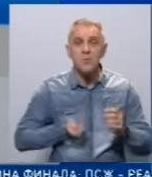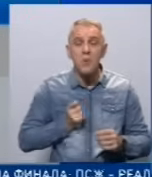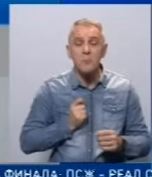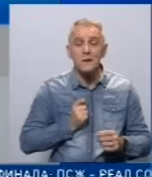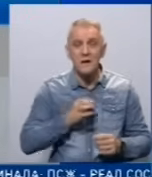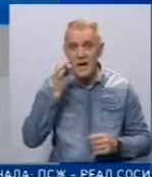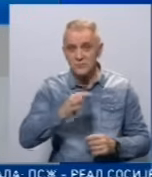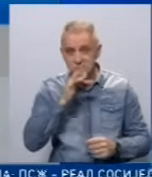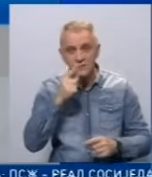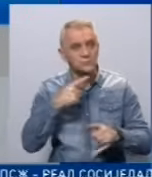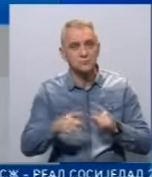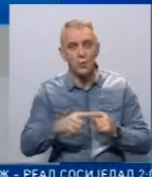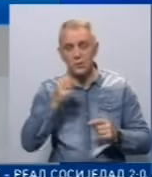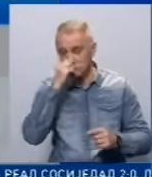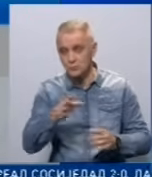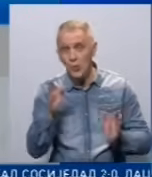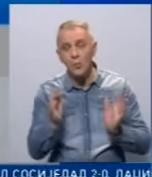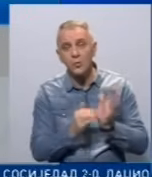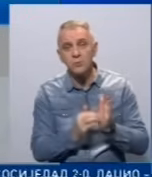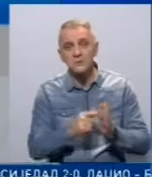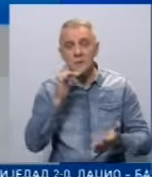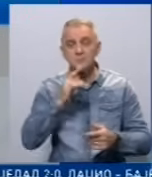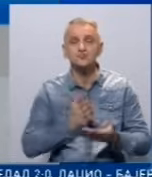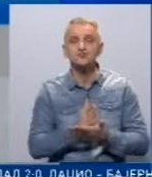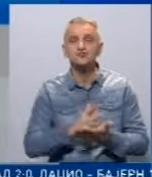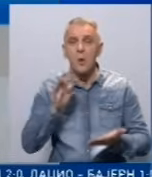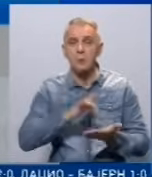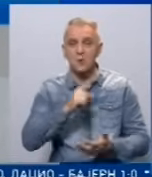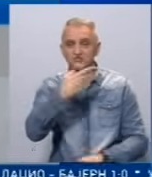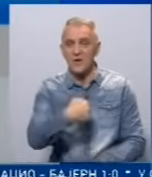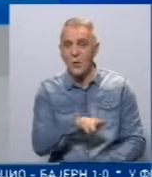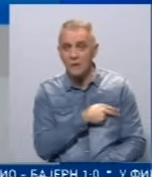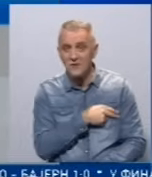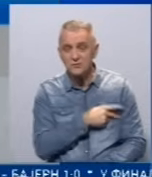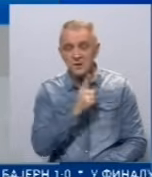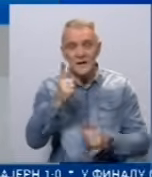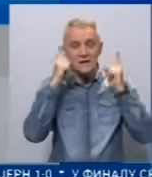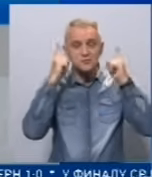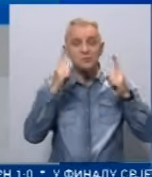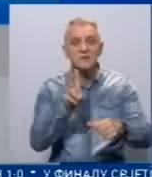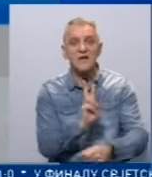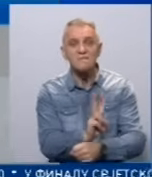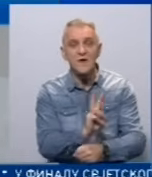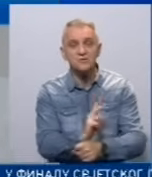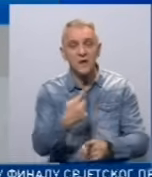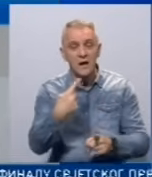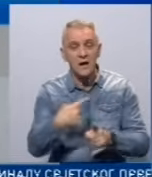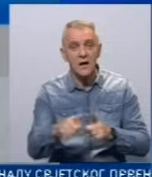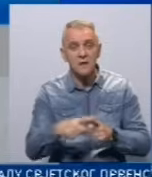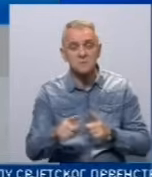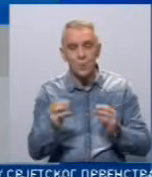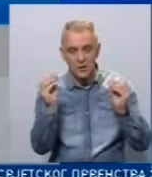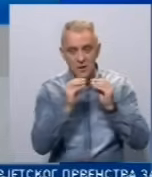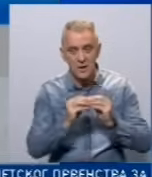Sarajevo zbog zloupotreba položaja, službenog položaja i ovlaštenja i sudskih vještaka zbog